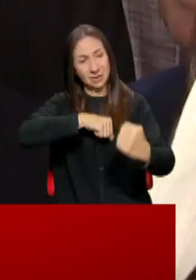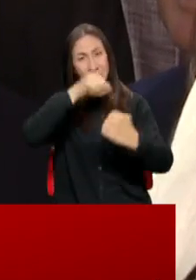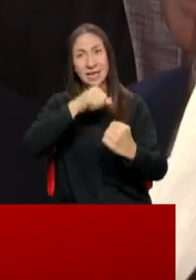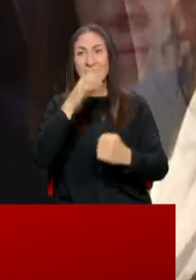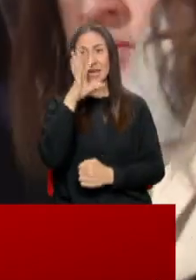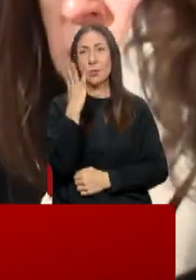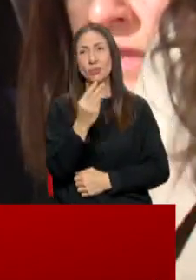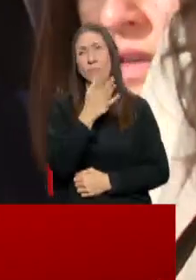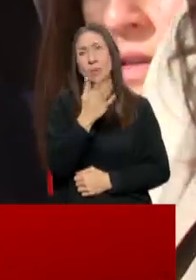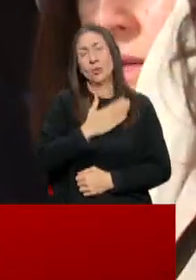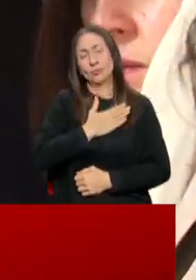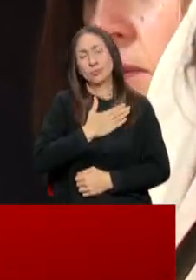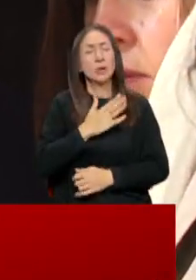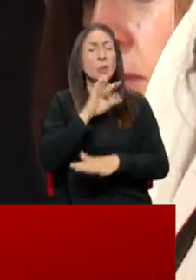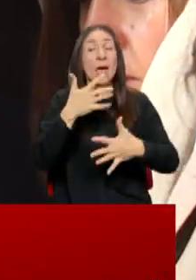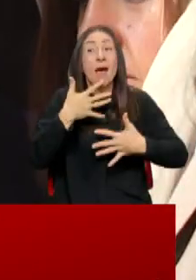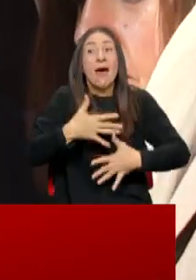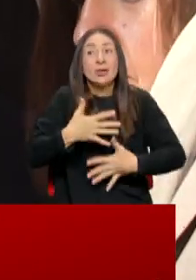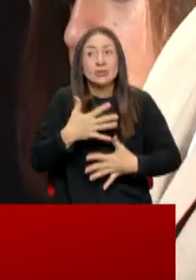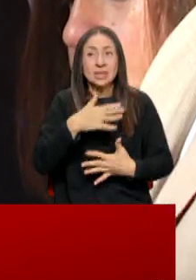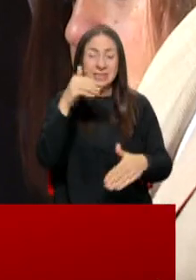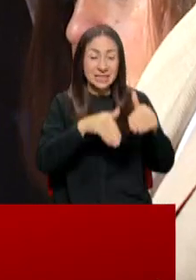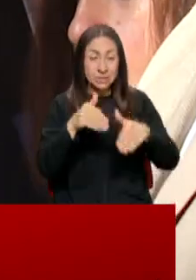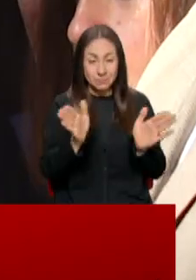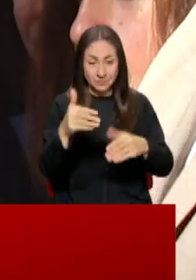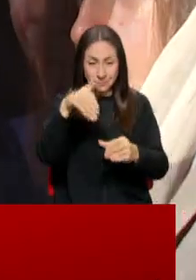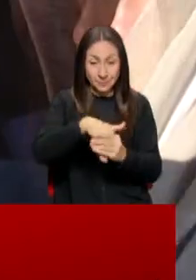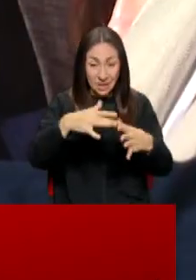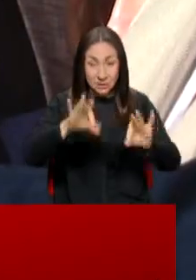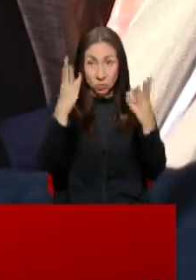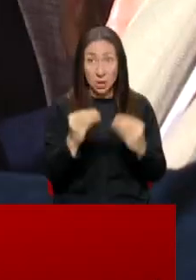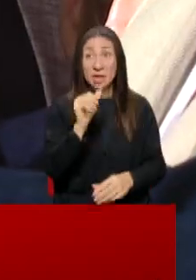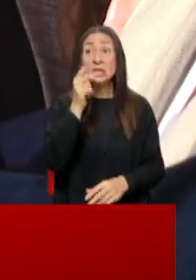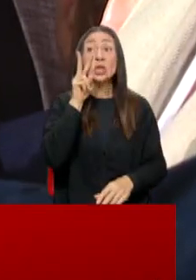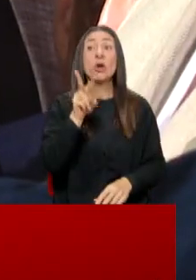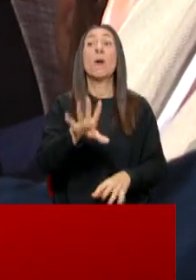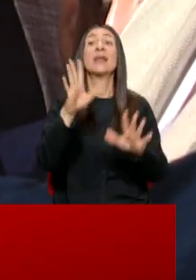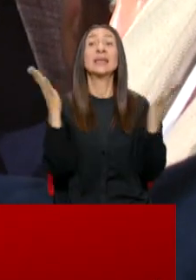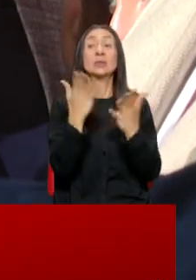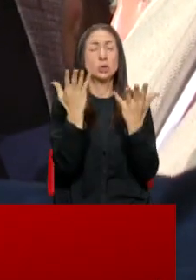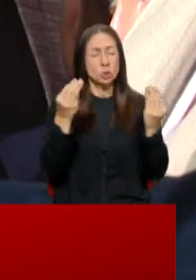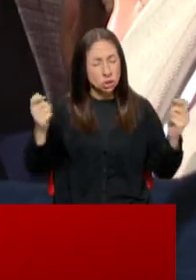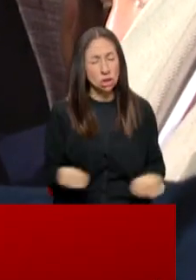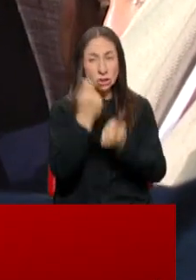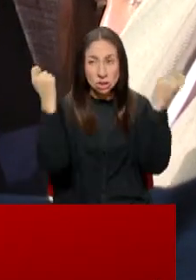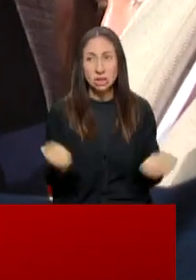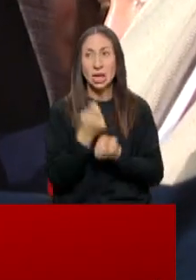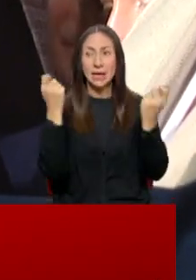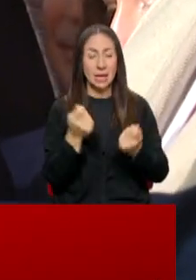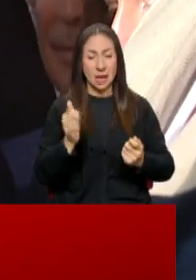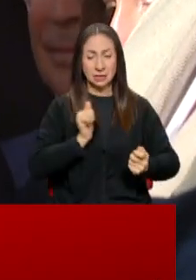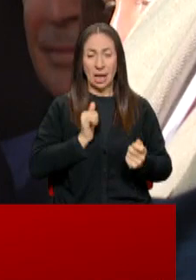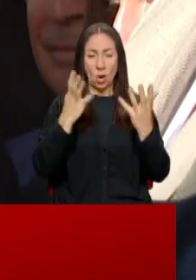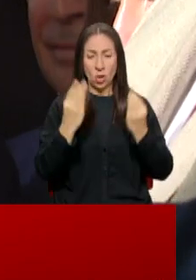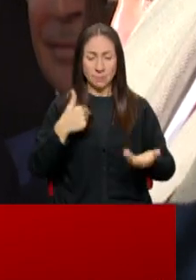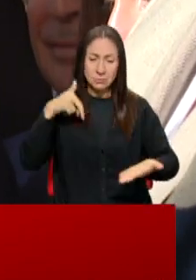kim olduğunu biliyorum. Tüm heyecanlarıyla seçime, sandığa hazır olsunlar. Hiç görmedikleri kadar çok çalışacak neferler olarak